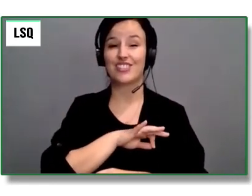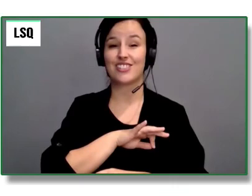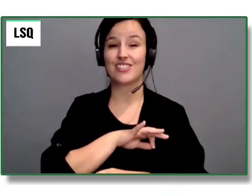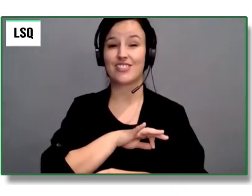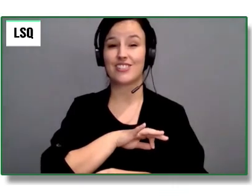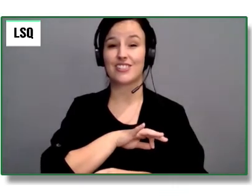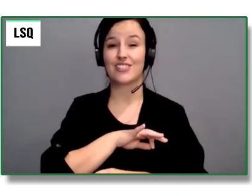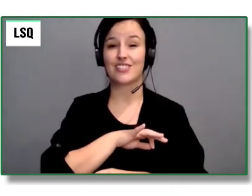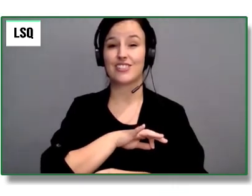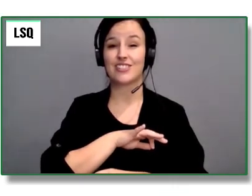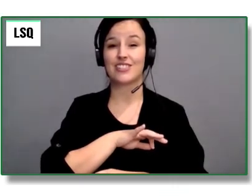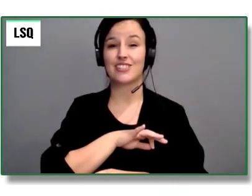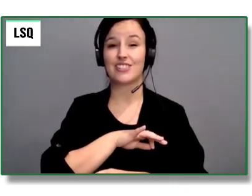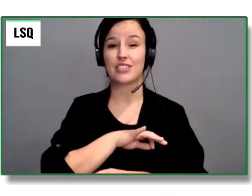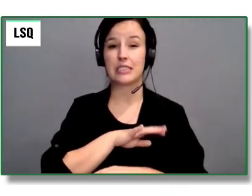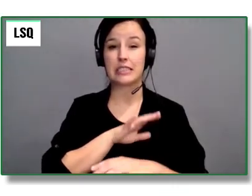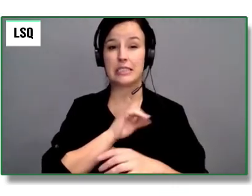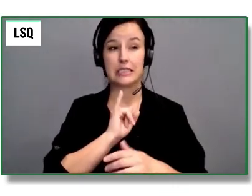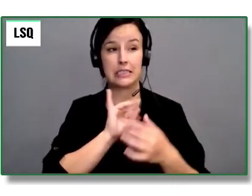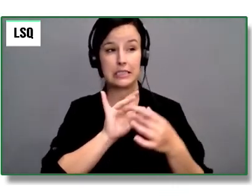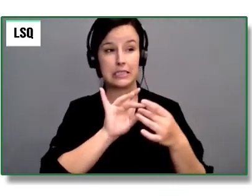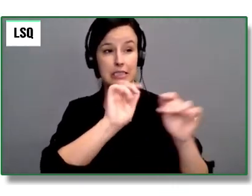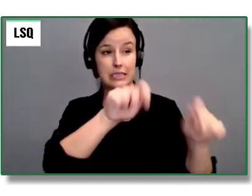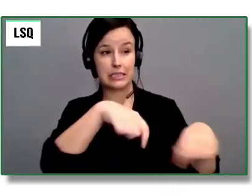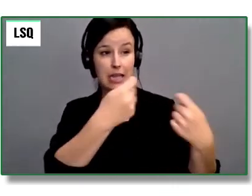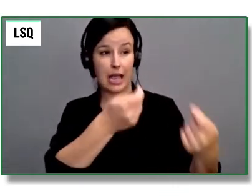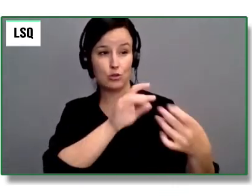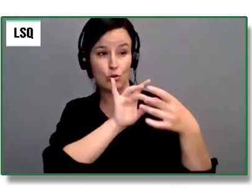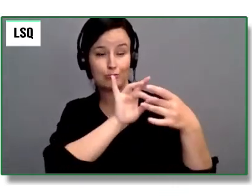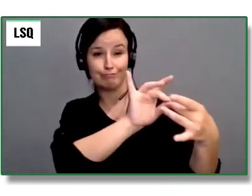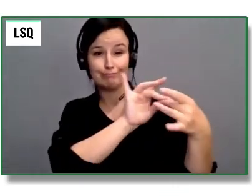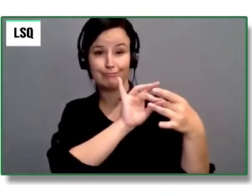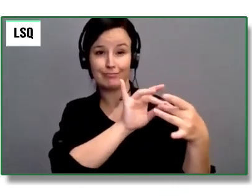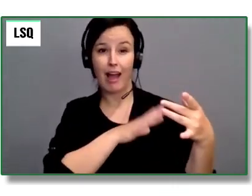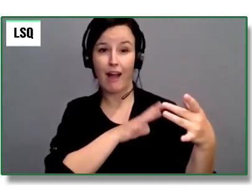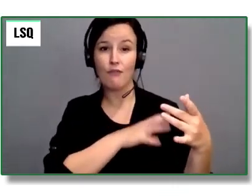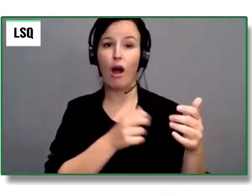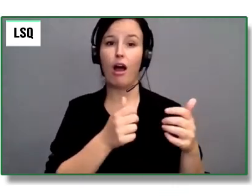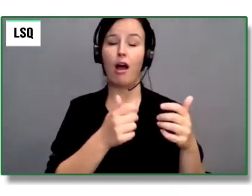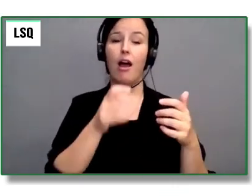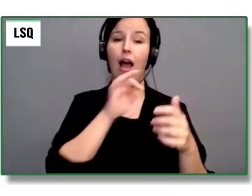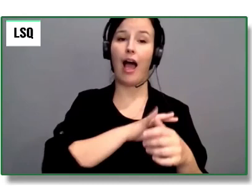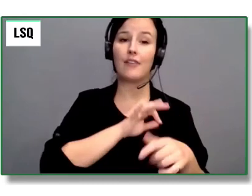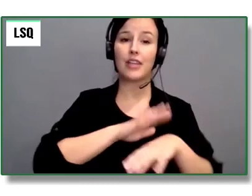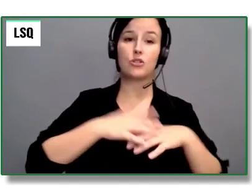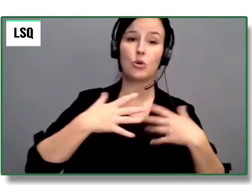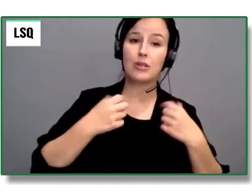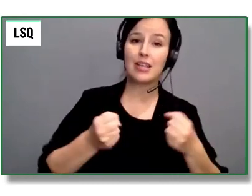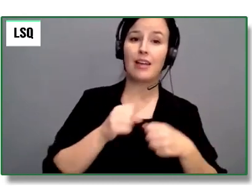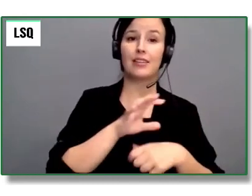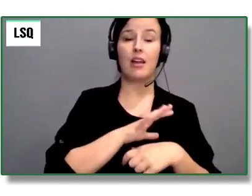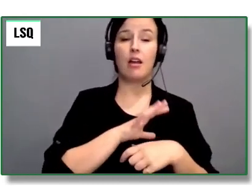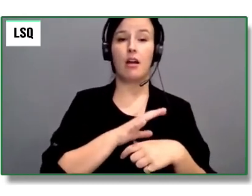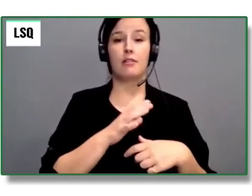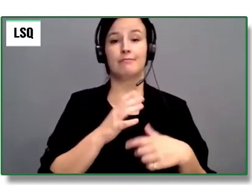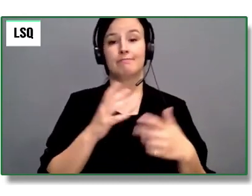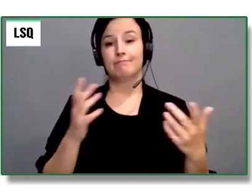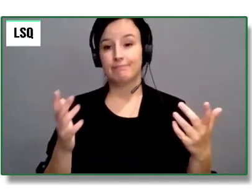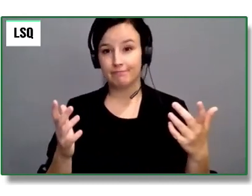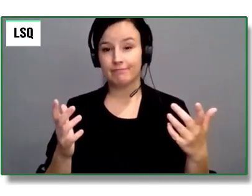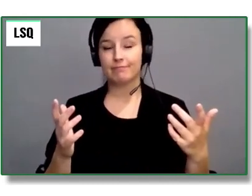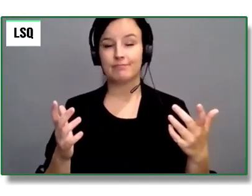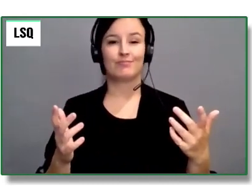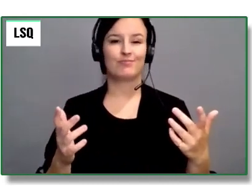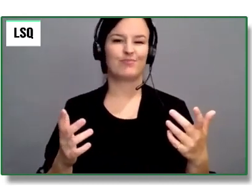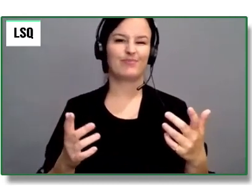bienfaits, donc de connexion virtuelle à la nature, de nombreux avantages pour la santé, donc je ne veux